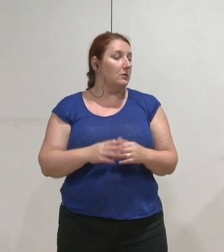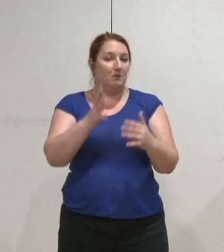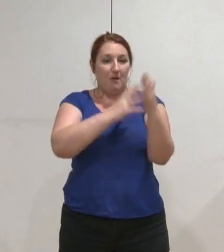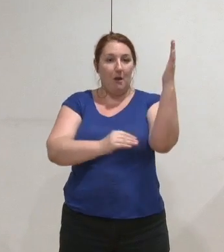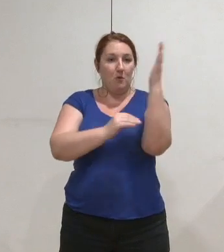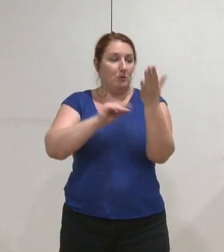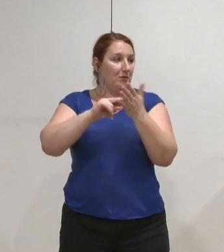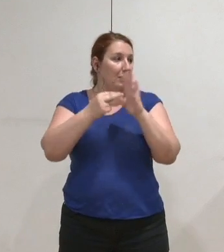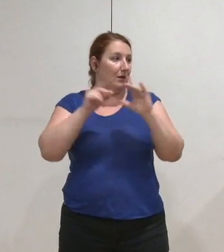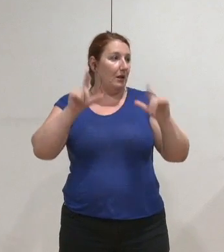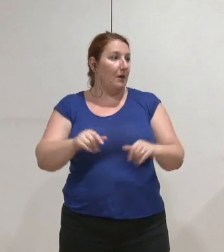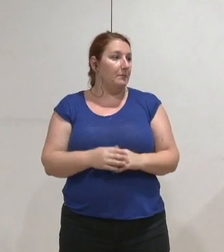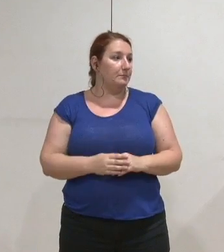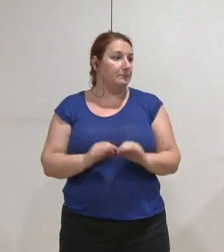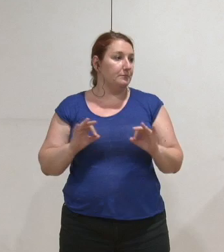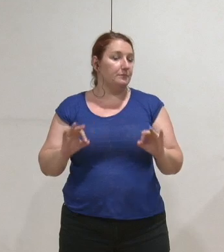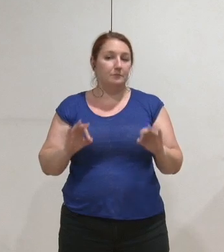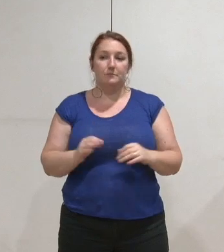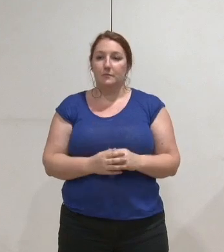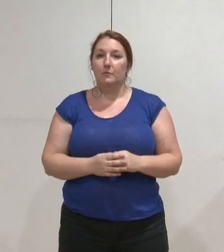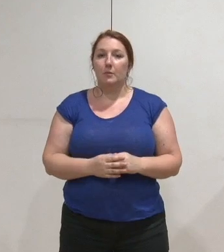amendements techniques effectivement